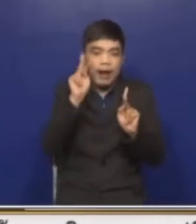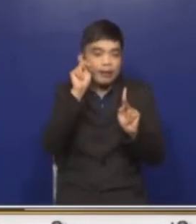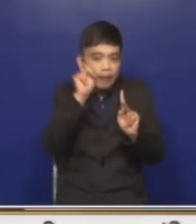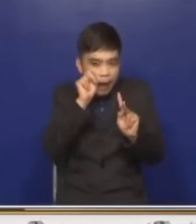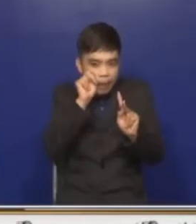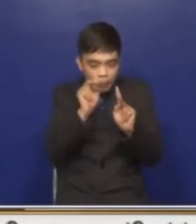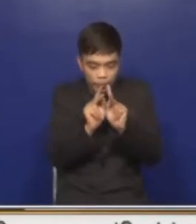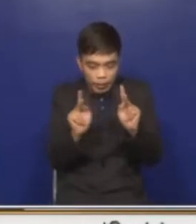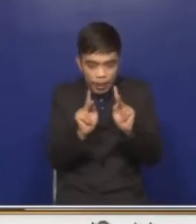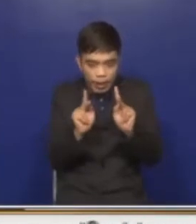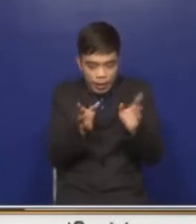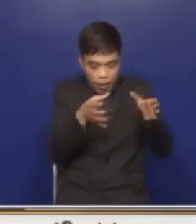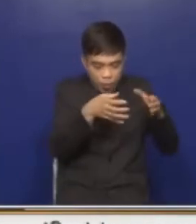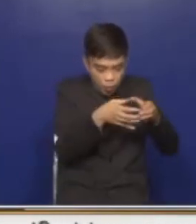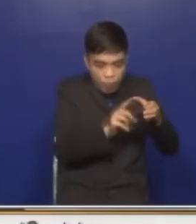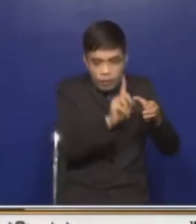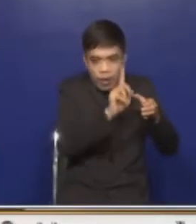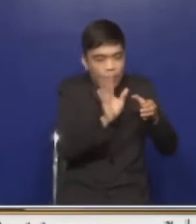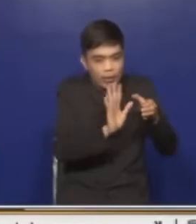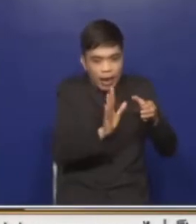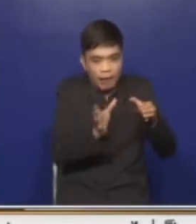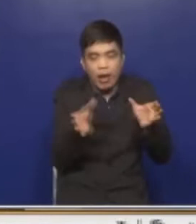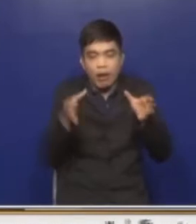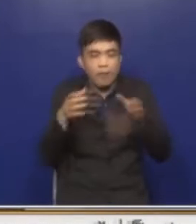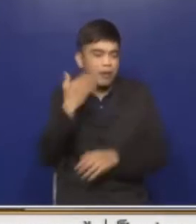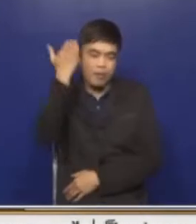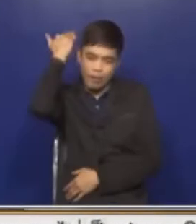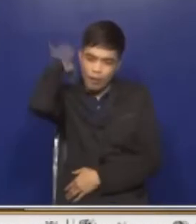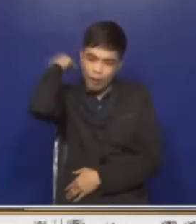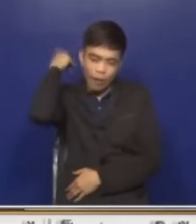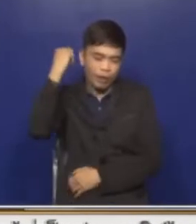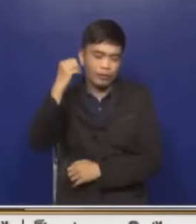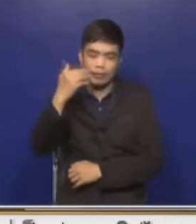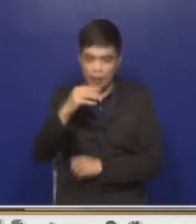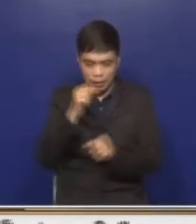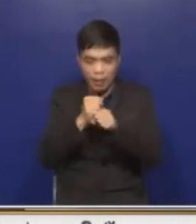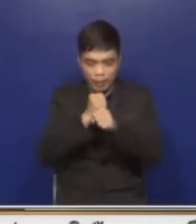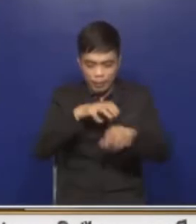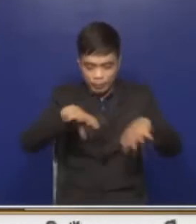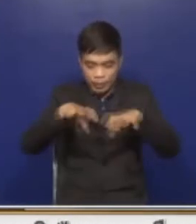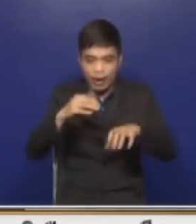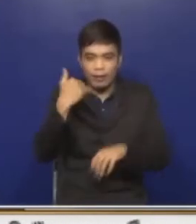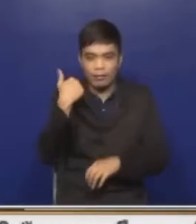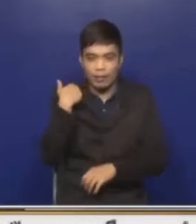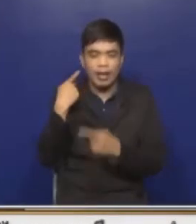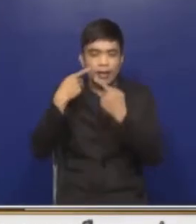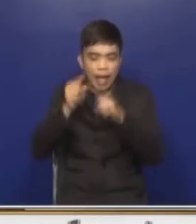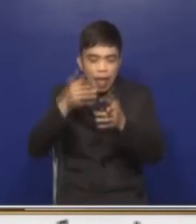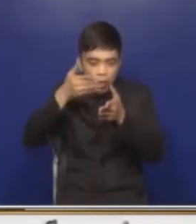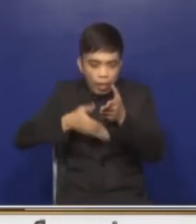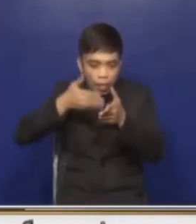ไม่ได้มีชุดเดียวเท่านี้จะทำมาทุกยุคทุกสมัยแต่เราก็ไม่ประสบผลสำเร็จ